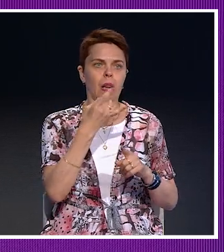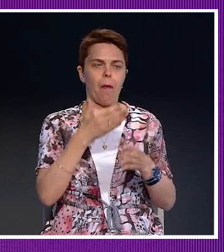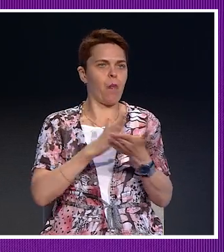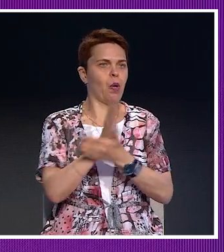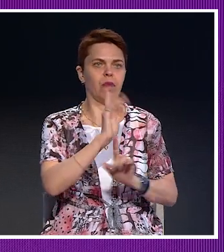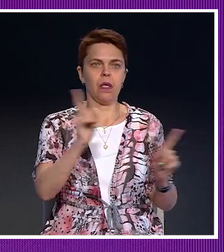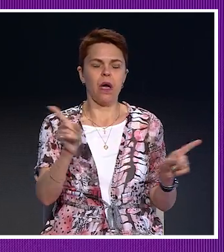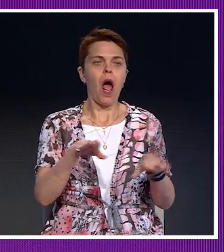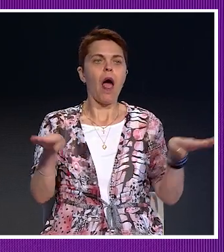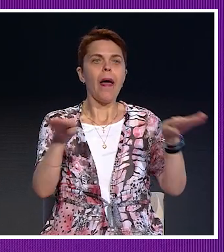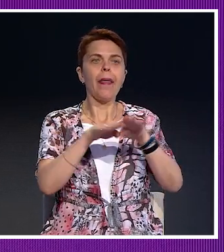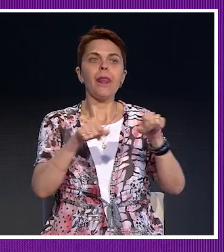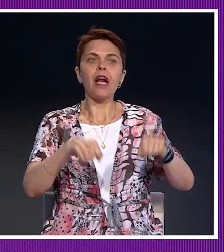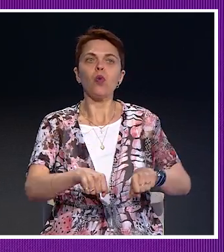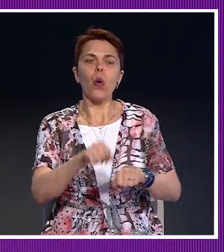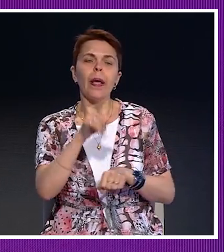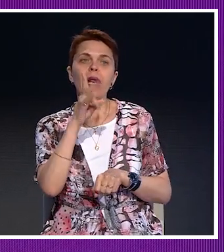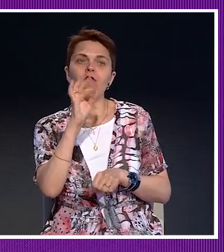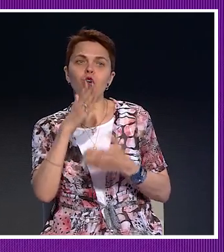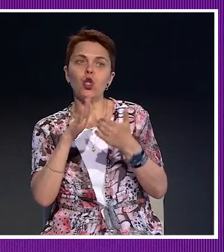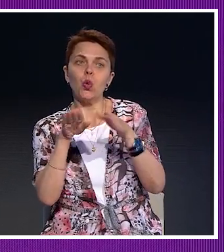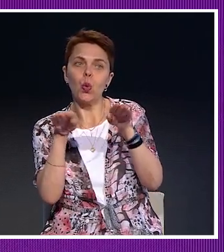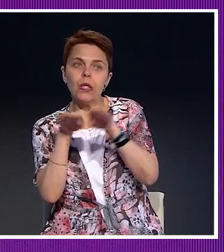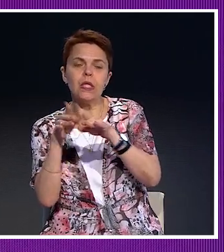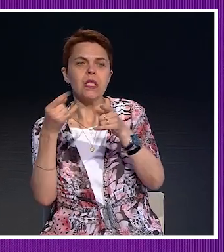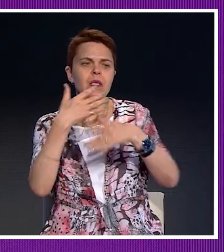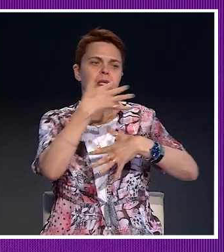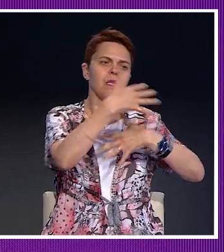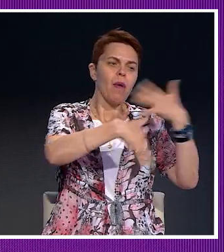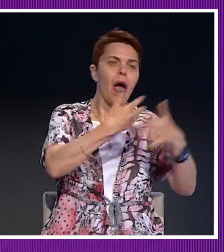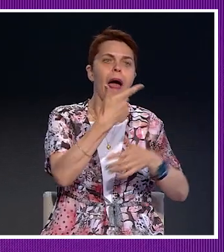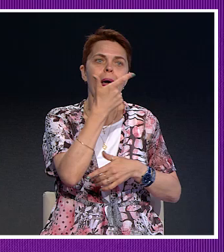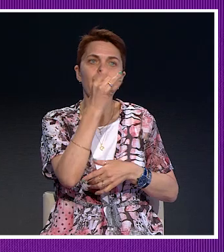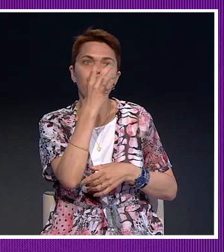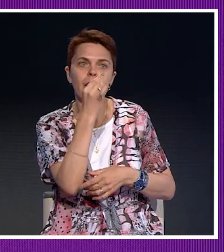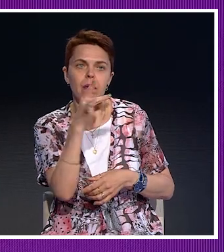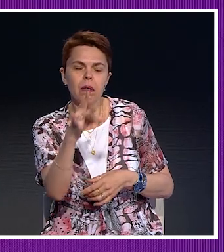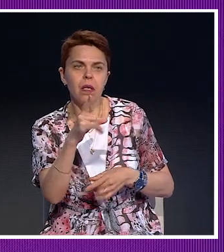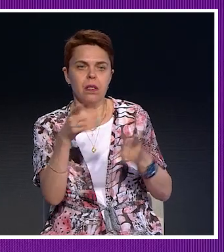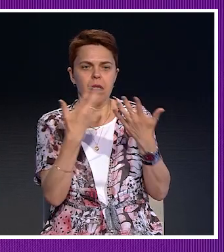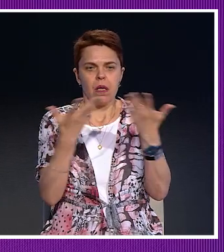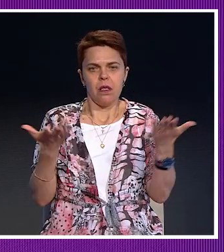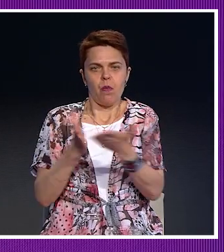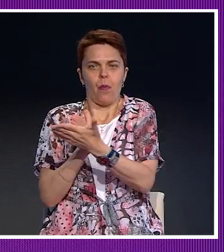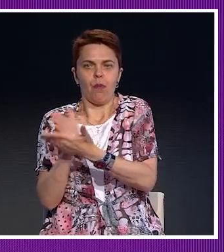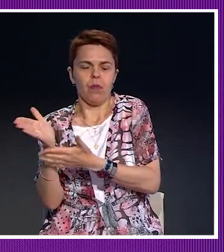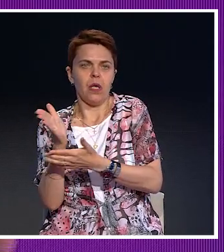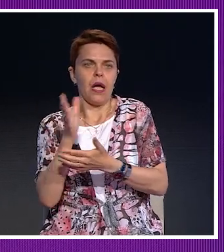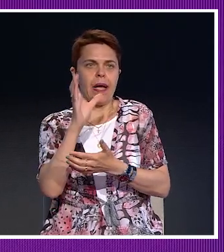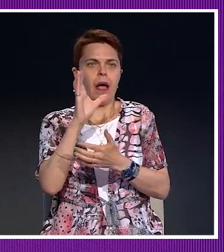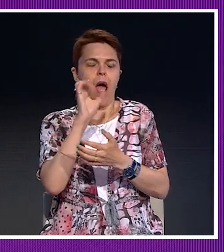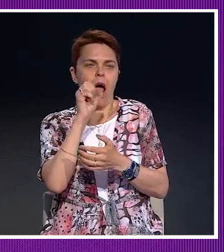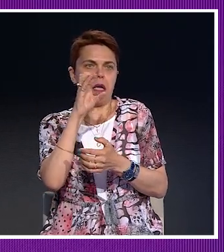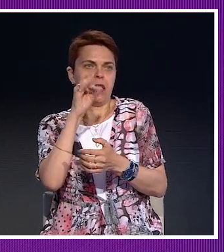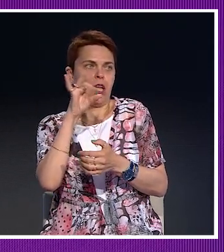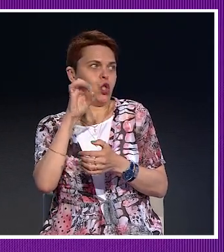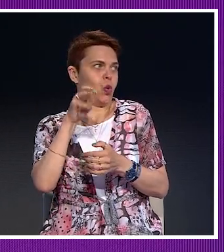політизували тему гендерної рівності. Не потрібно змішувати гендер з якимось політичними ексцесами